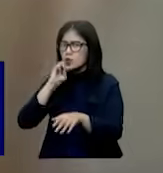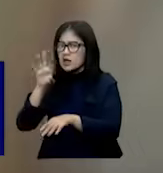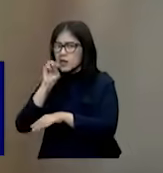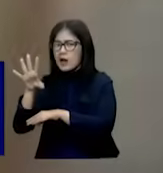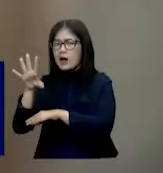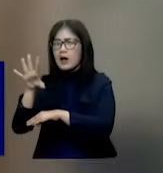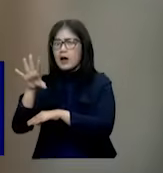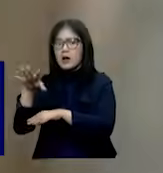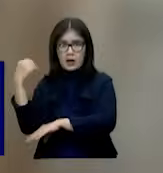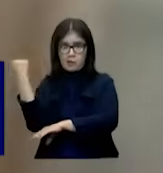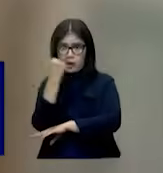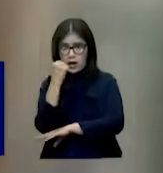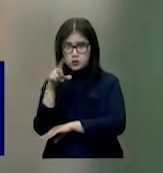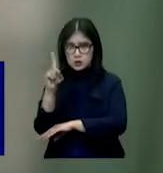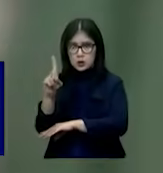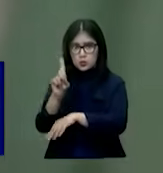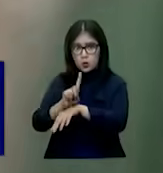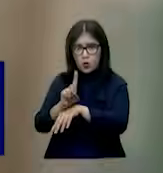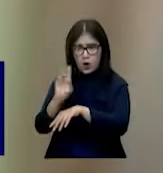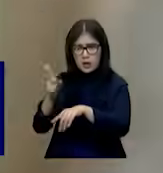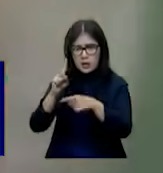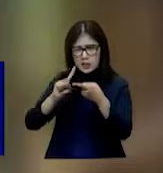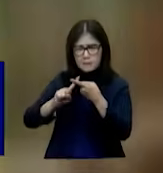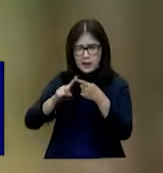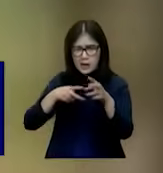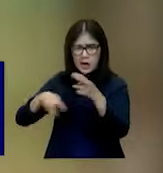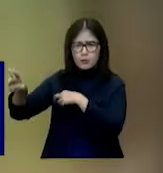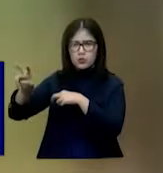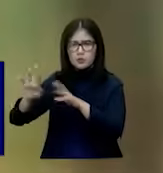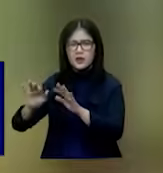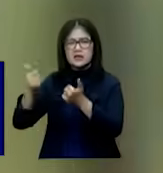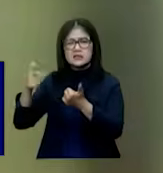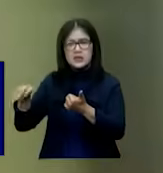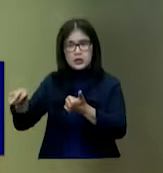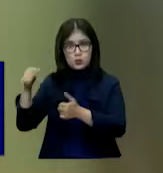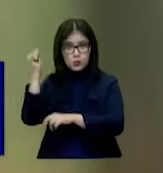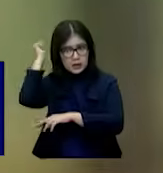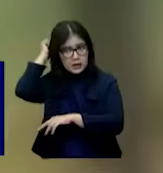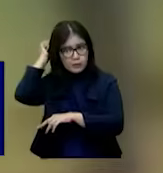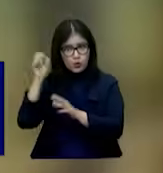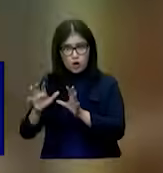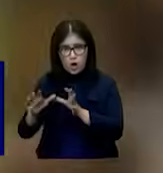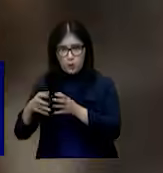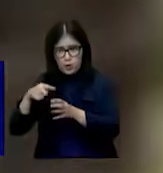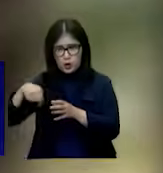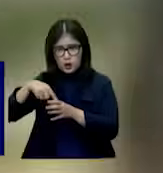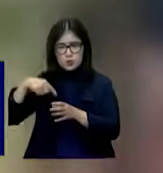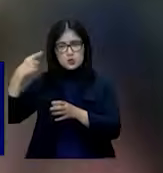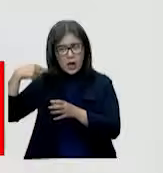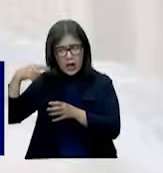Satu pelaku terjebak di dalam toko sementara dua rekannya berhasil kabur. Komplotan ini disebut telah beberapa kali beraksi di toko.